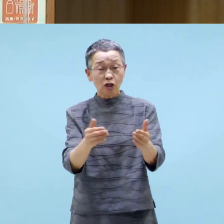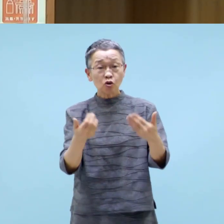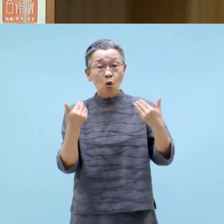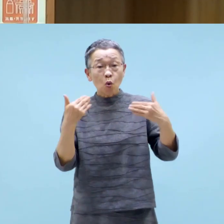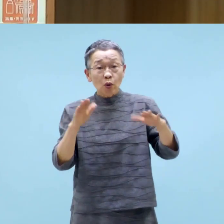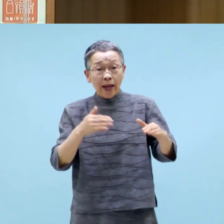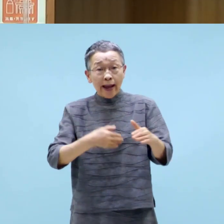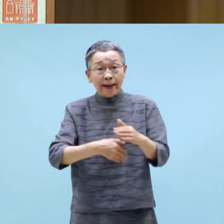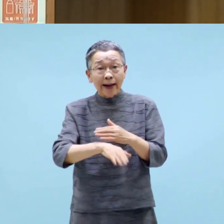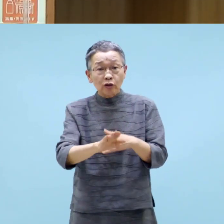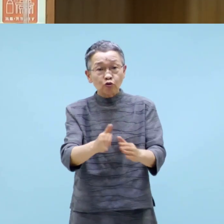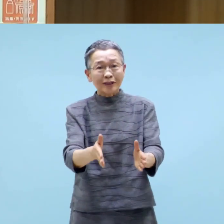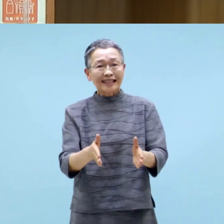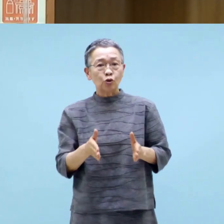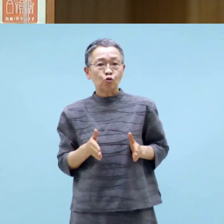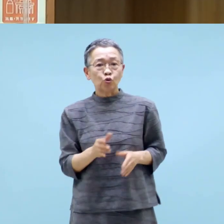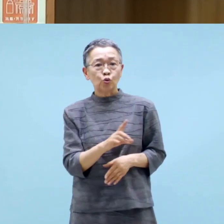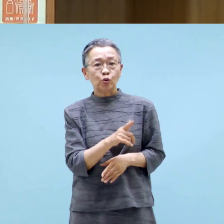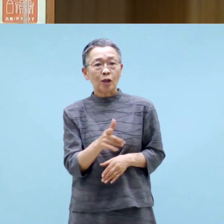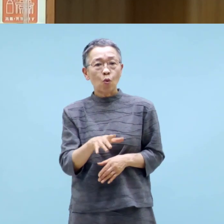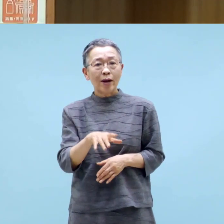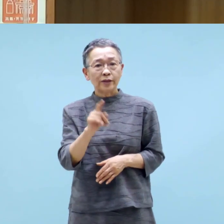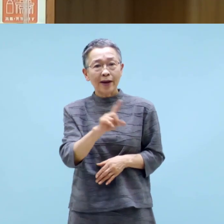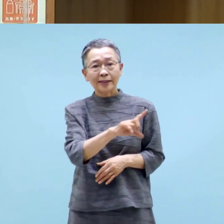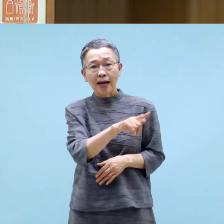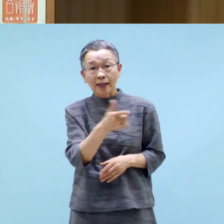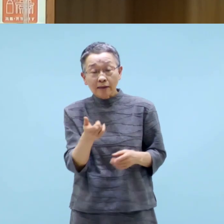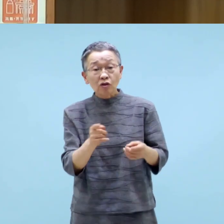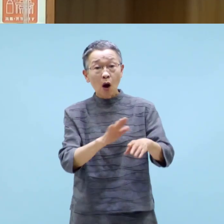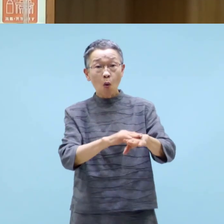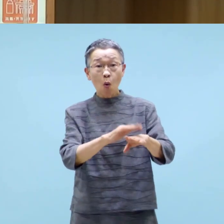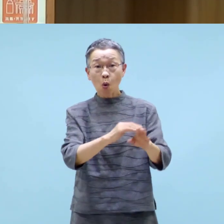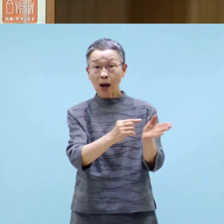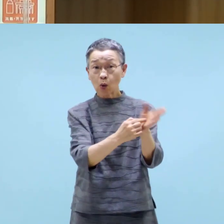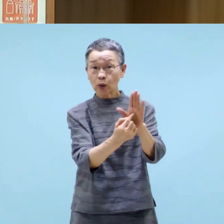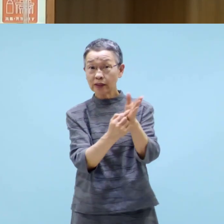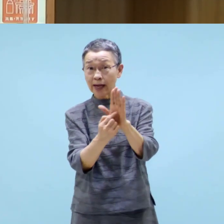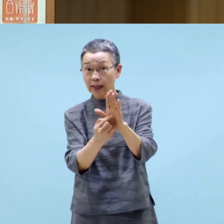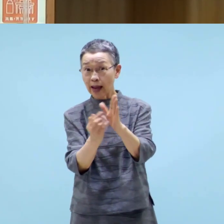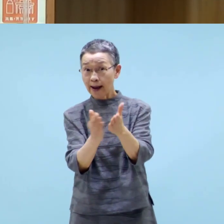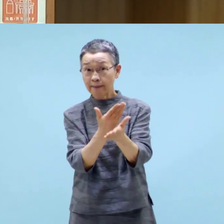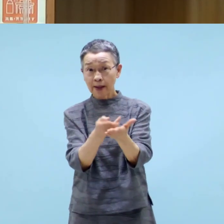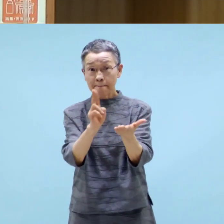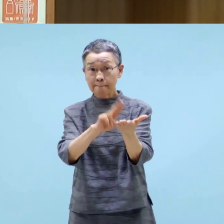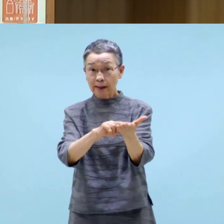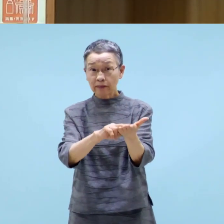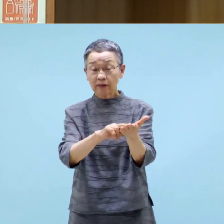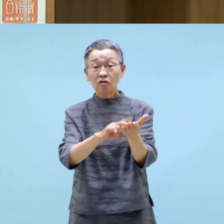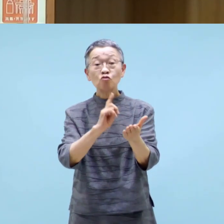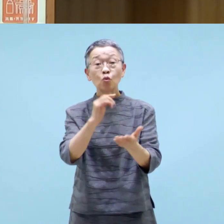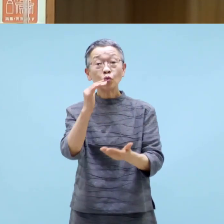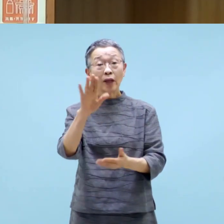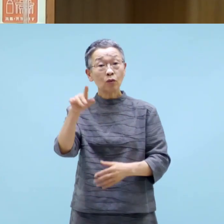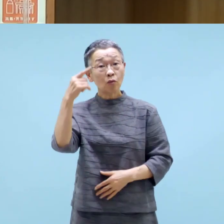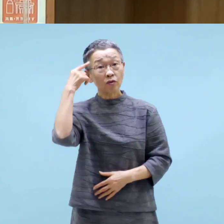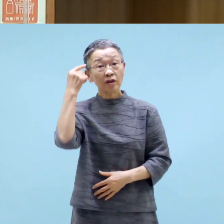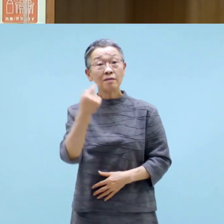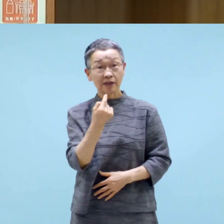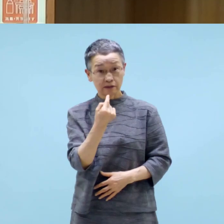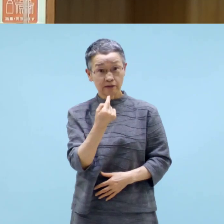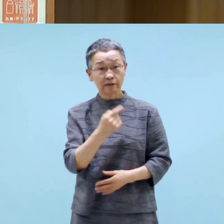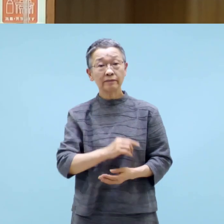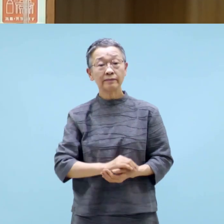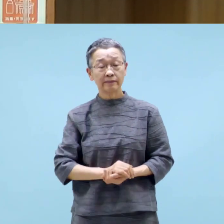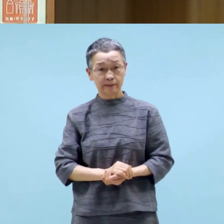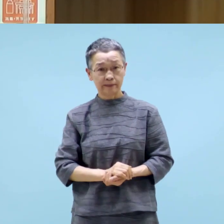外出の自粛などをはじめさまざまな対策が講じられる中での判断だというふうに受け止めています。